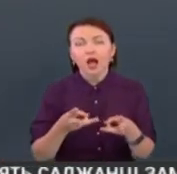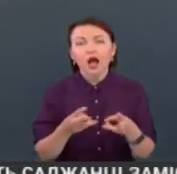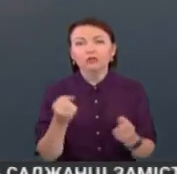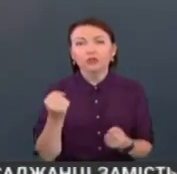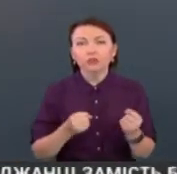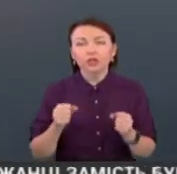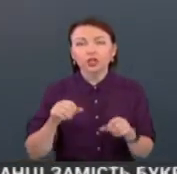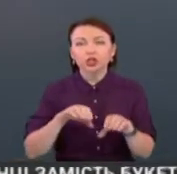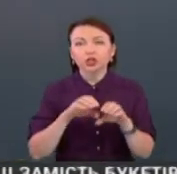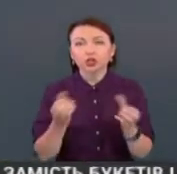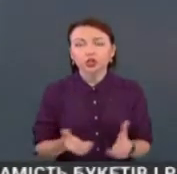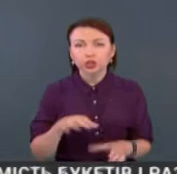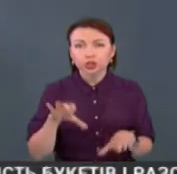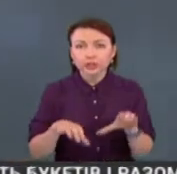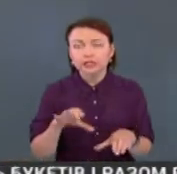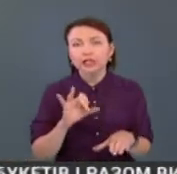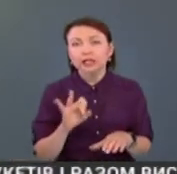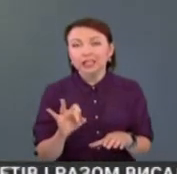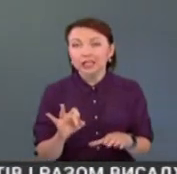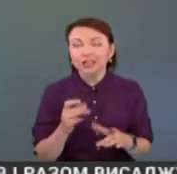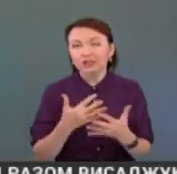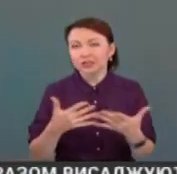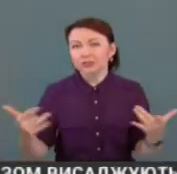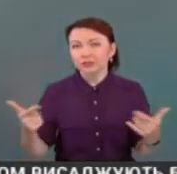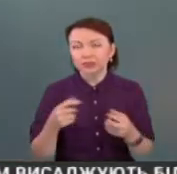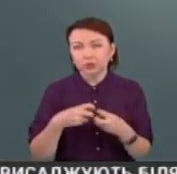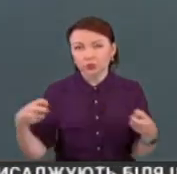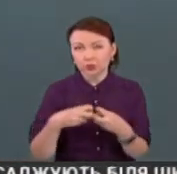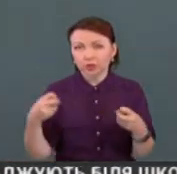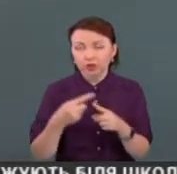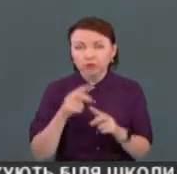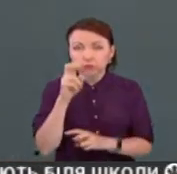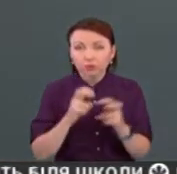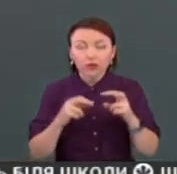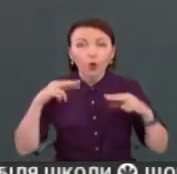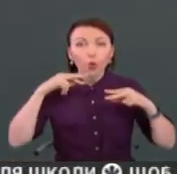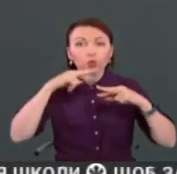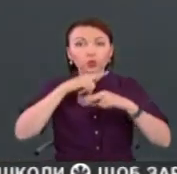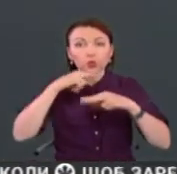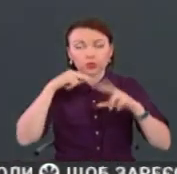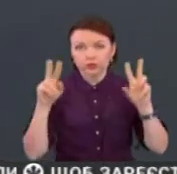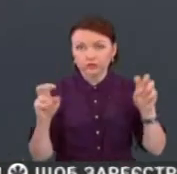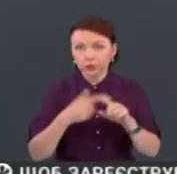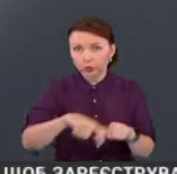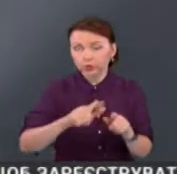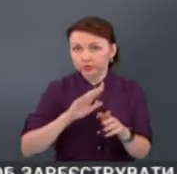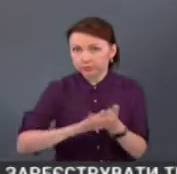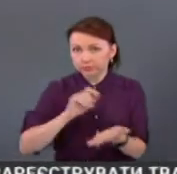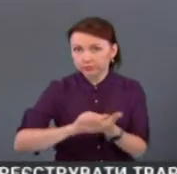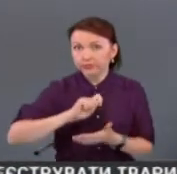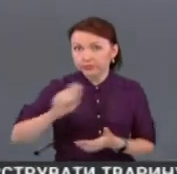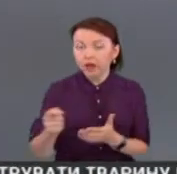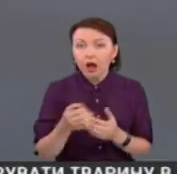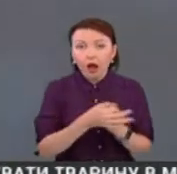матеріали із високим вмістом гуми. Фабрика отрути, як її вже охрестили мешканці прилеглих